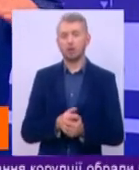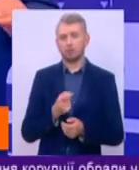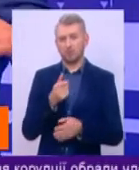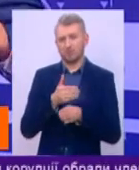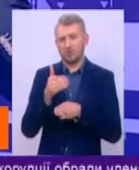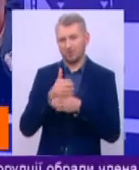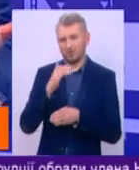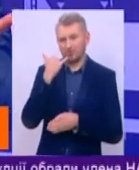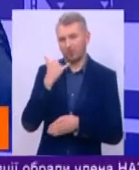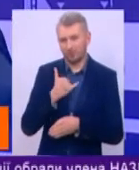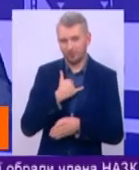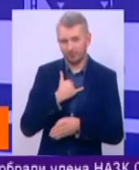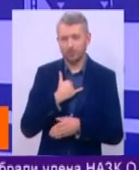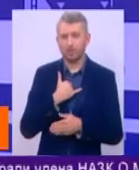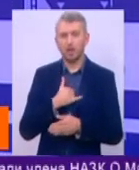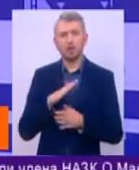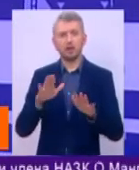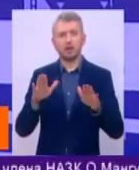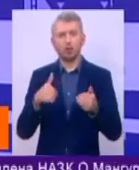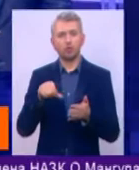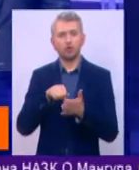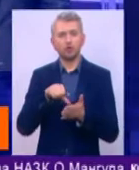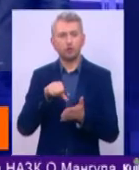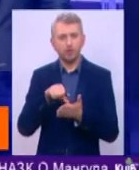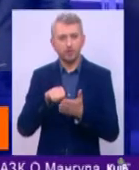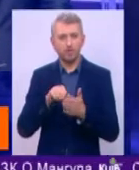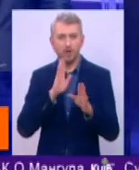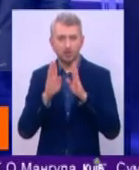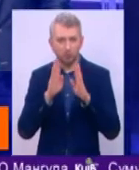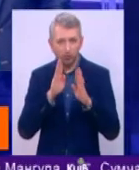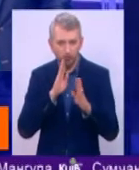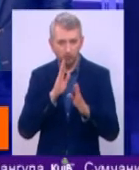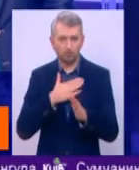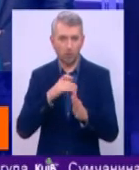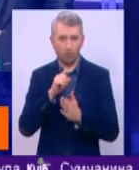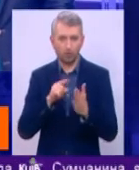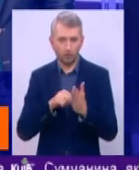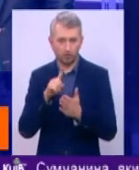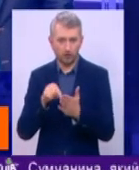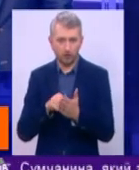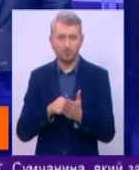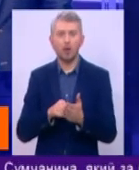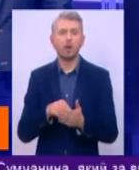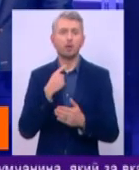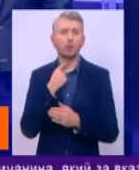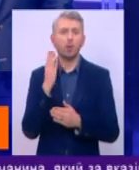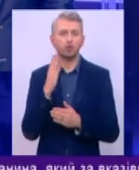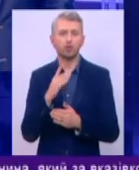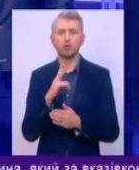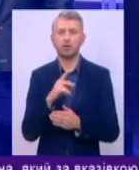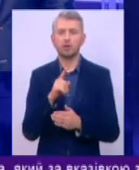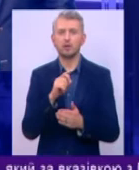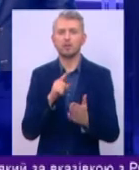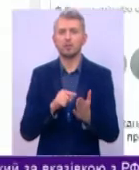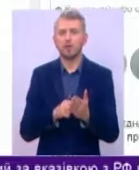пізніше доєднується. І закликаю також користувачів Фейсбуку ставати учасниками нашого опитування. На сторінці телеканал «Київ» проголосуйте.